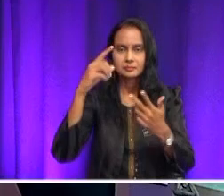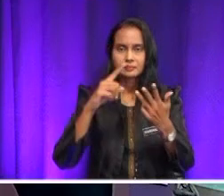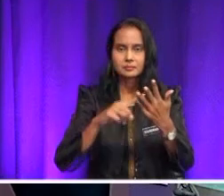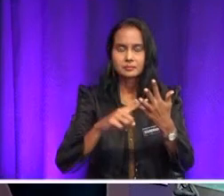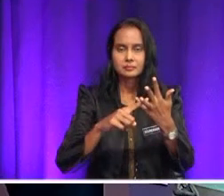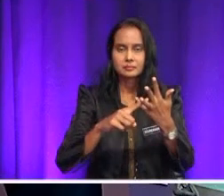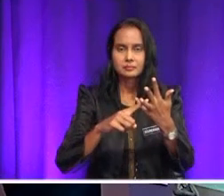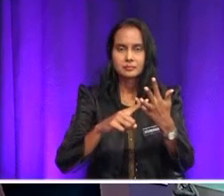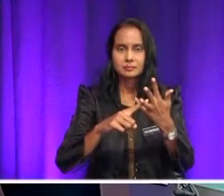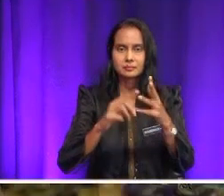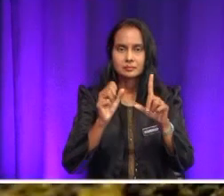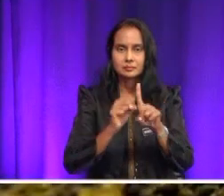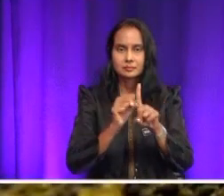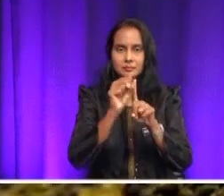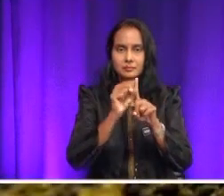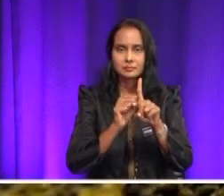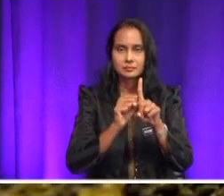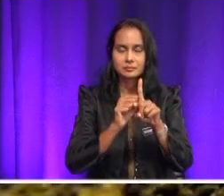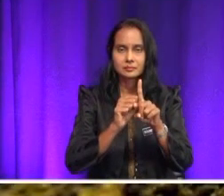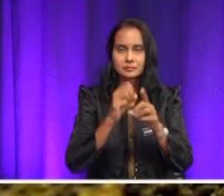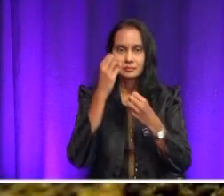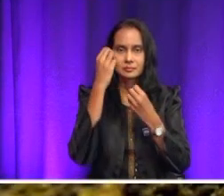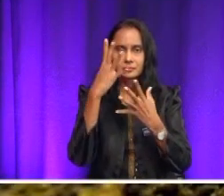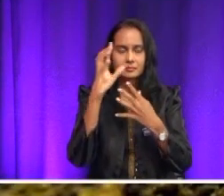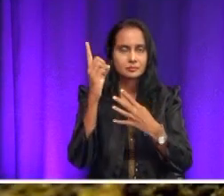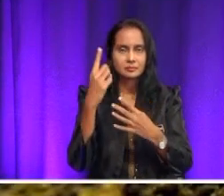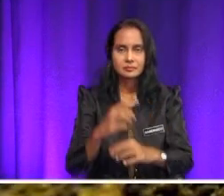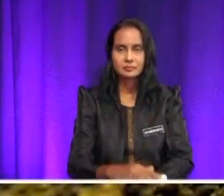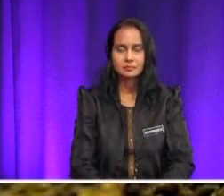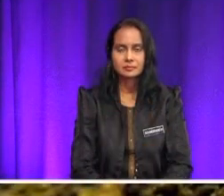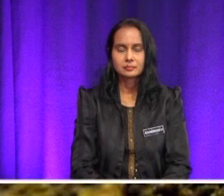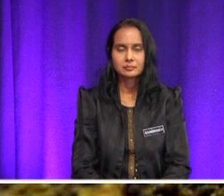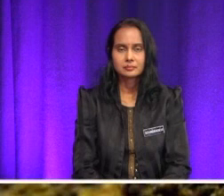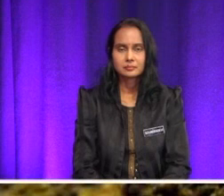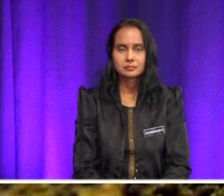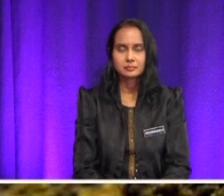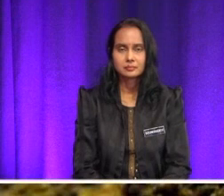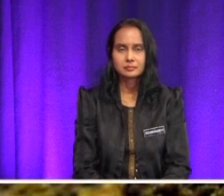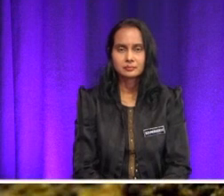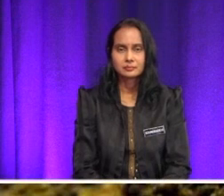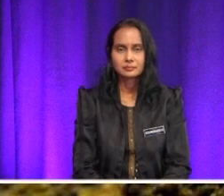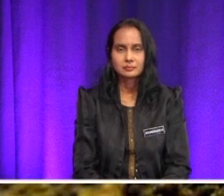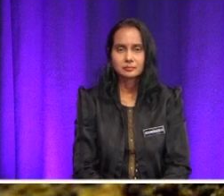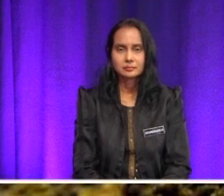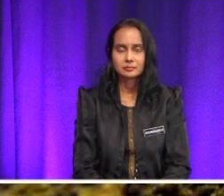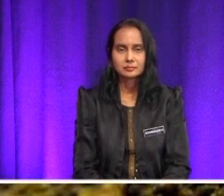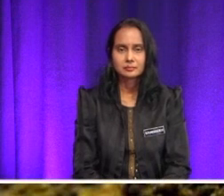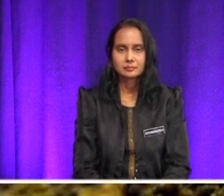keempat ialah suhu ini kita cuma faktor yang mempengaruhi transpirasi